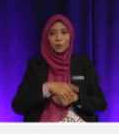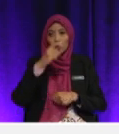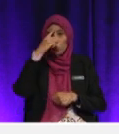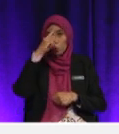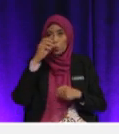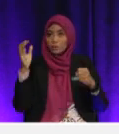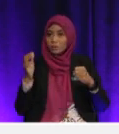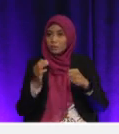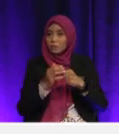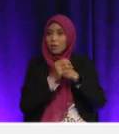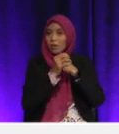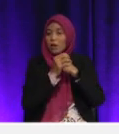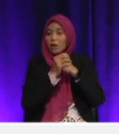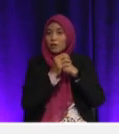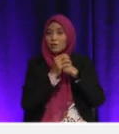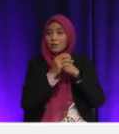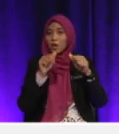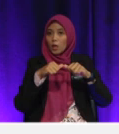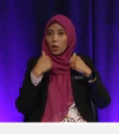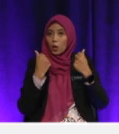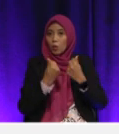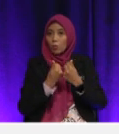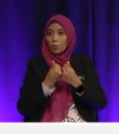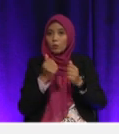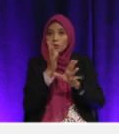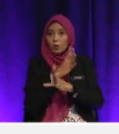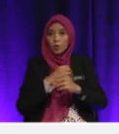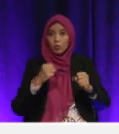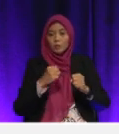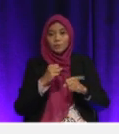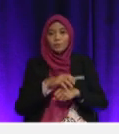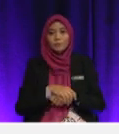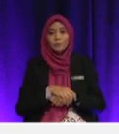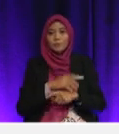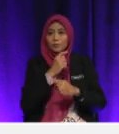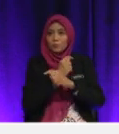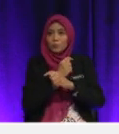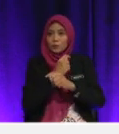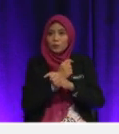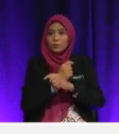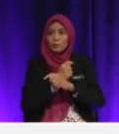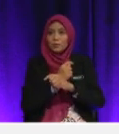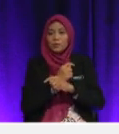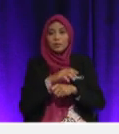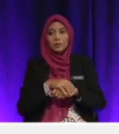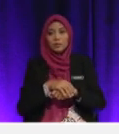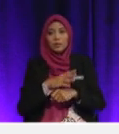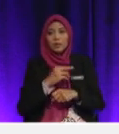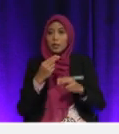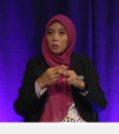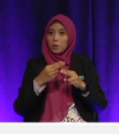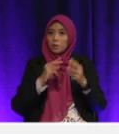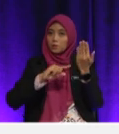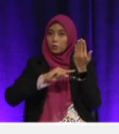memupuk kesetiaan dan perpaduan kaum di sawah menentang penyelahan sawah kepada baitius dan menjenamukan